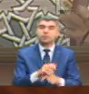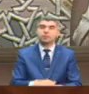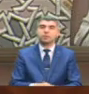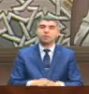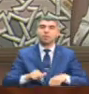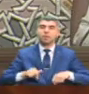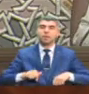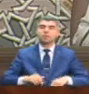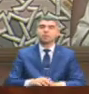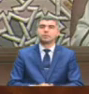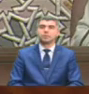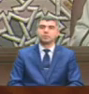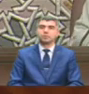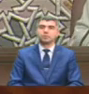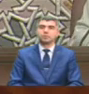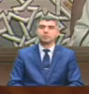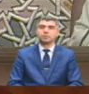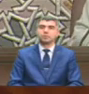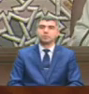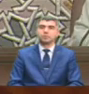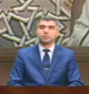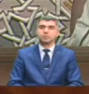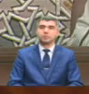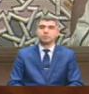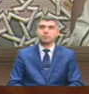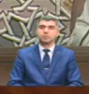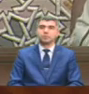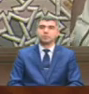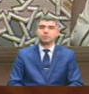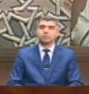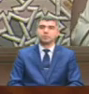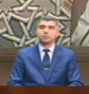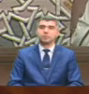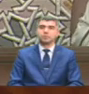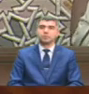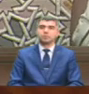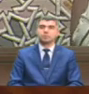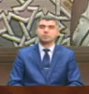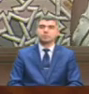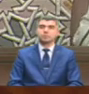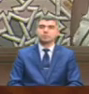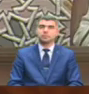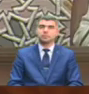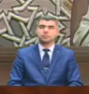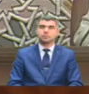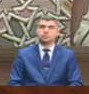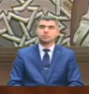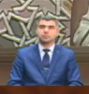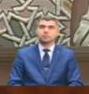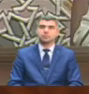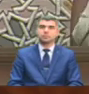تفضل. ولا هذه المسطرة لازم من نتكلم أنا نطلبها، واللي ما قولوا لي عاد ما كاينش. تفضل السيد